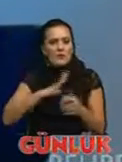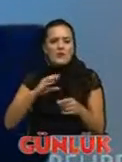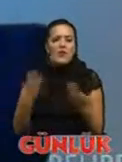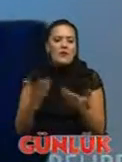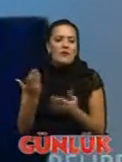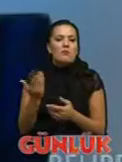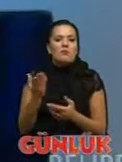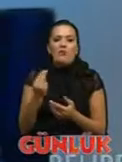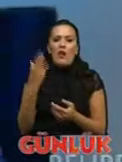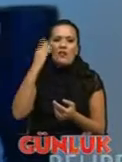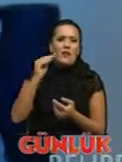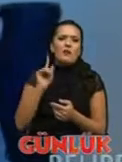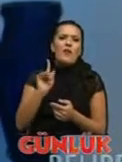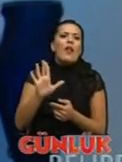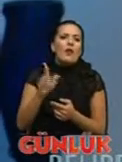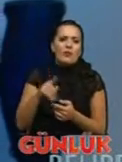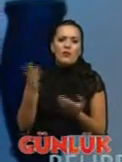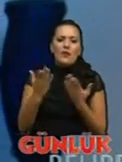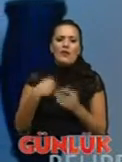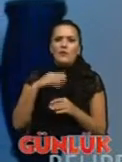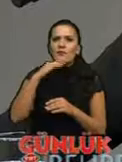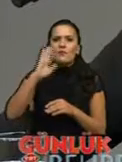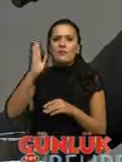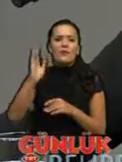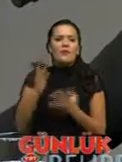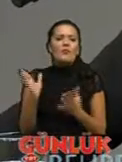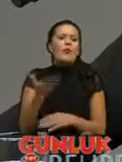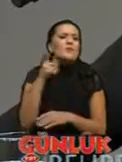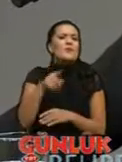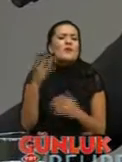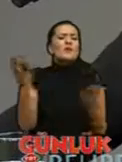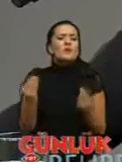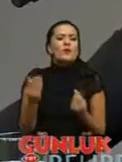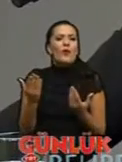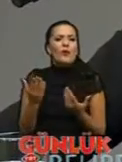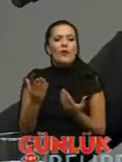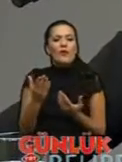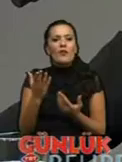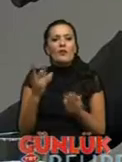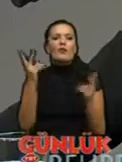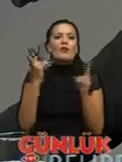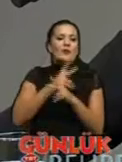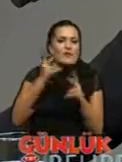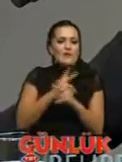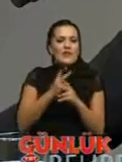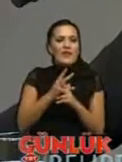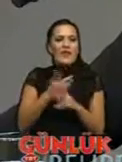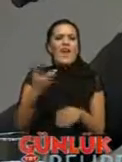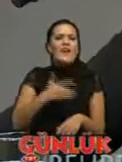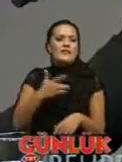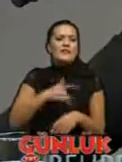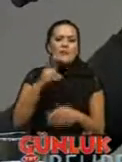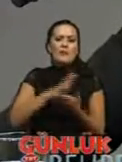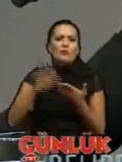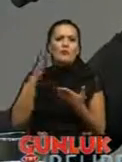artık herhalde çok da bir anlamı kalmadı bu tarz şeylerin, öyle ya, değil mi? Boş ver, bunlar çok şey yani, çok gülünecek, acınılacak